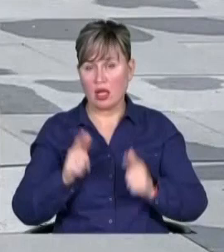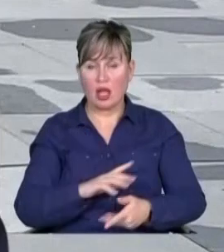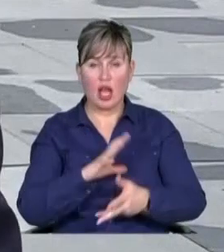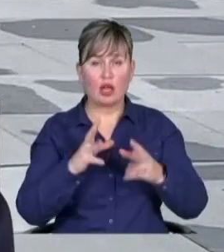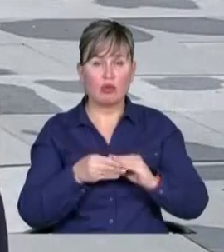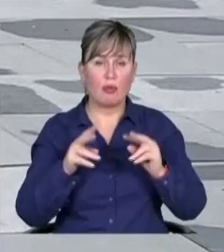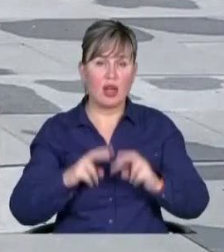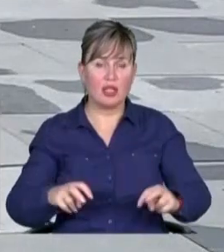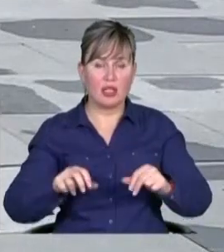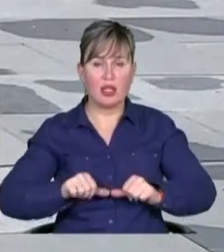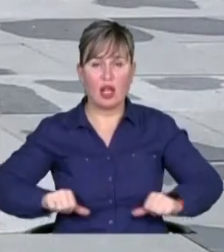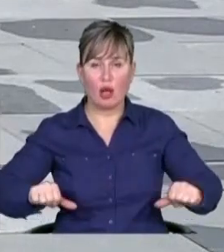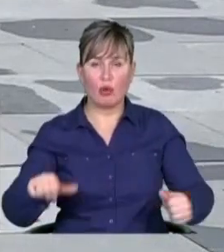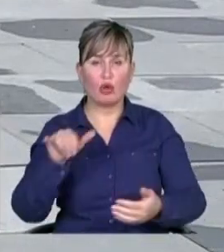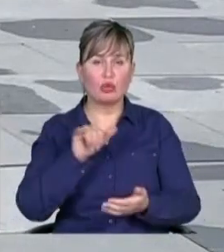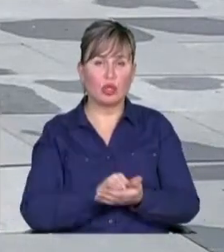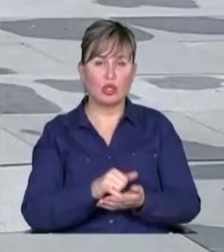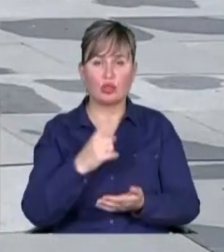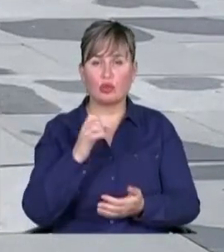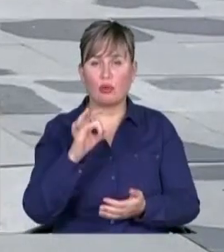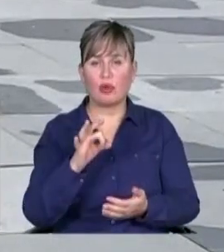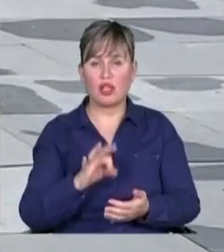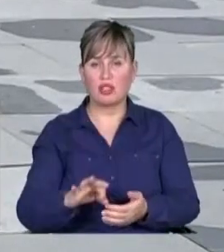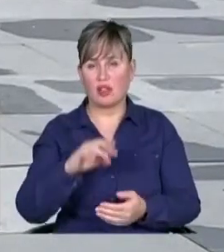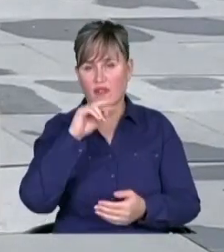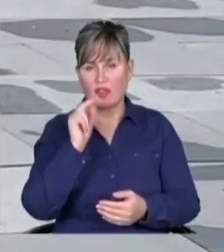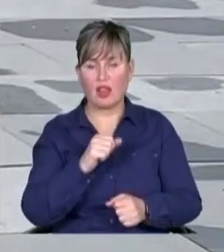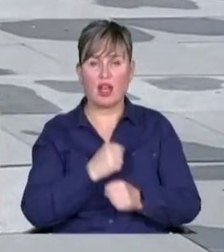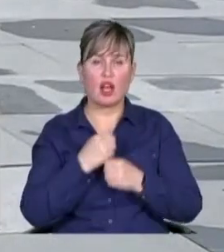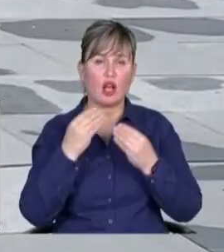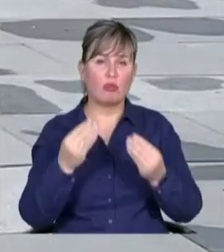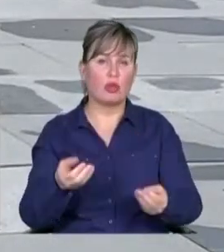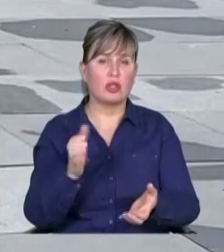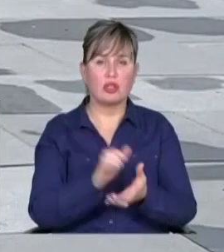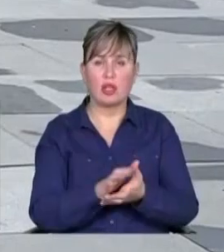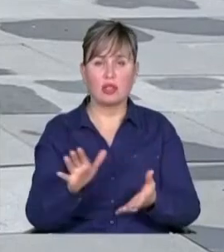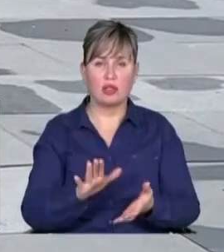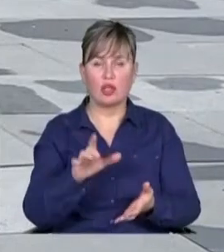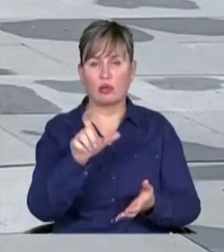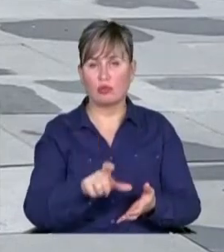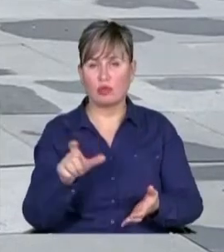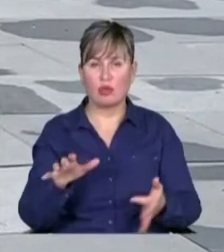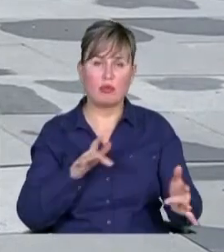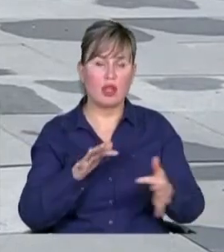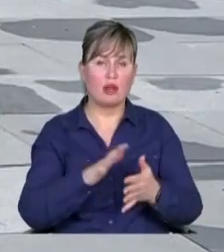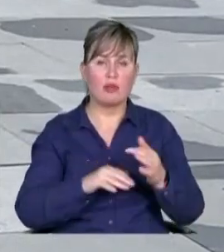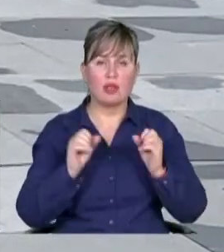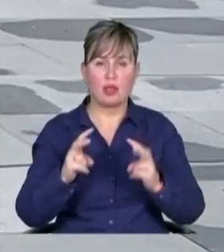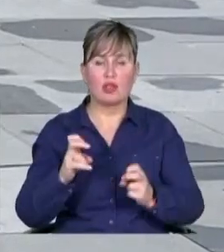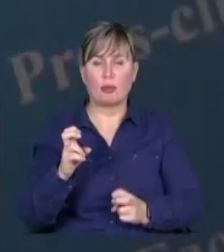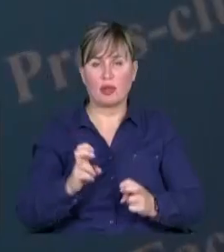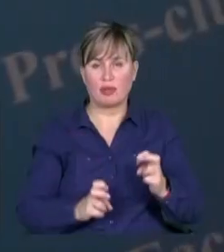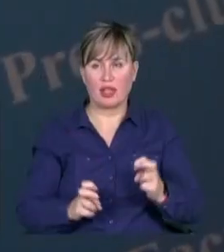результатам расследования комиссии, установлена стопроцентная вина работодателя. Он не ознакомил сотрудника мерами безопасности на